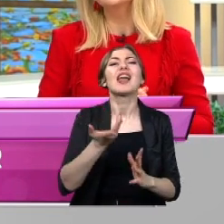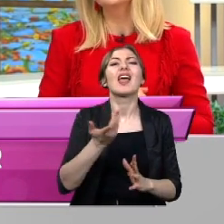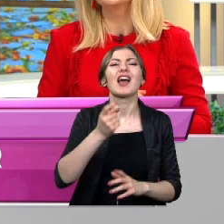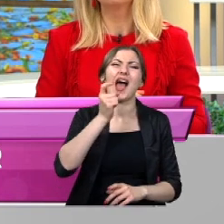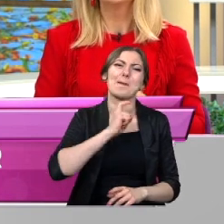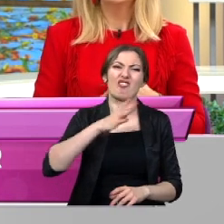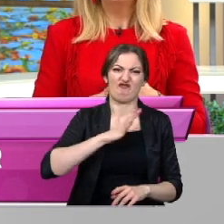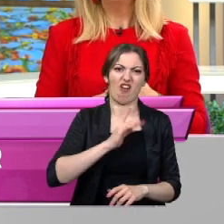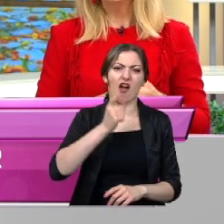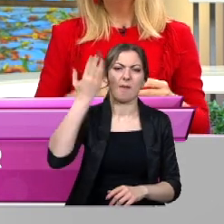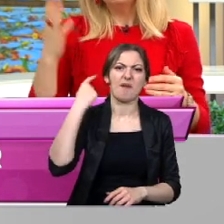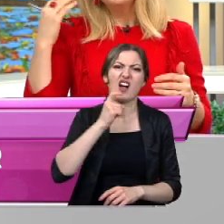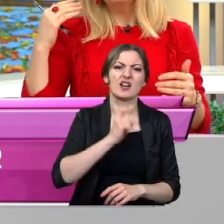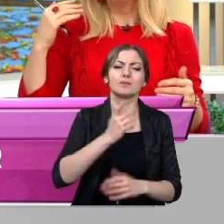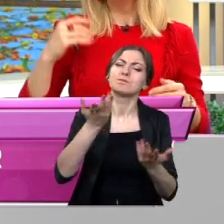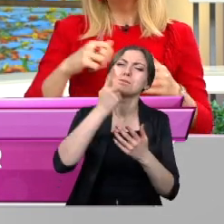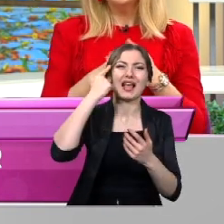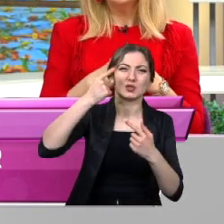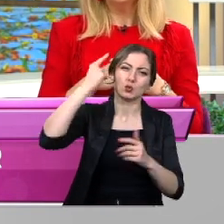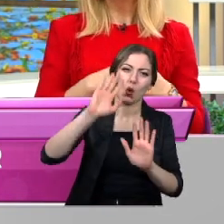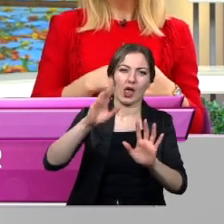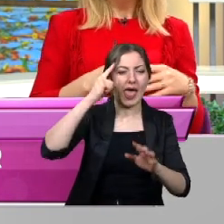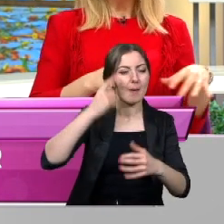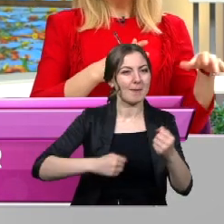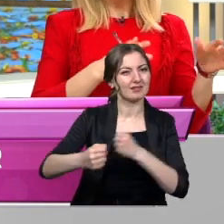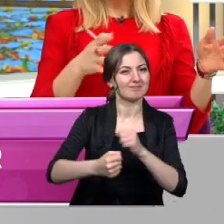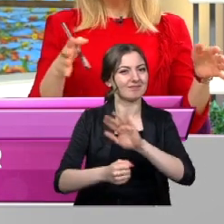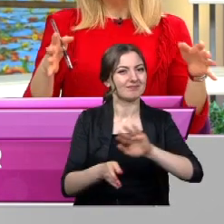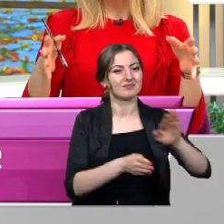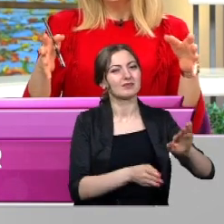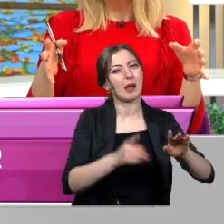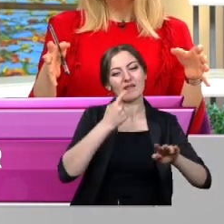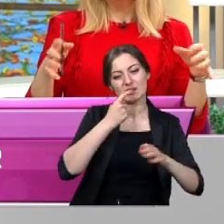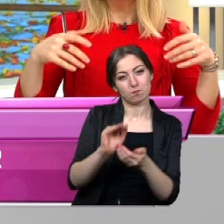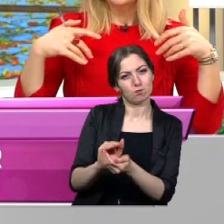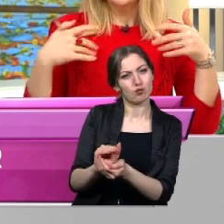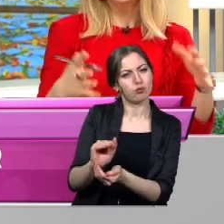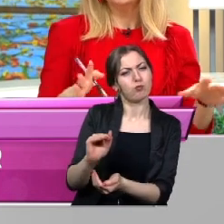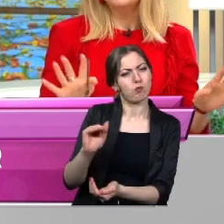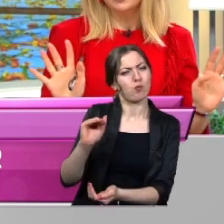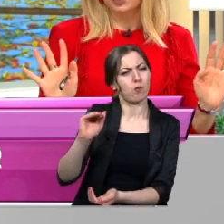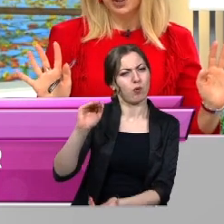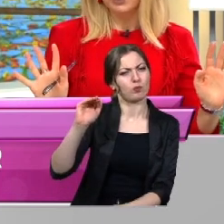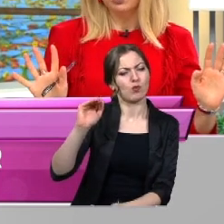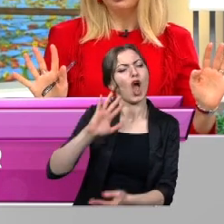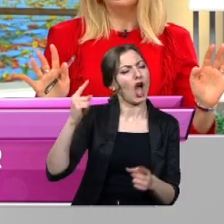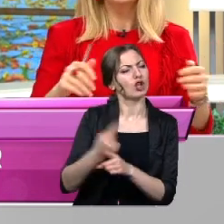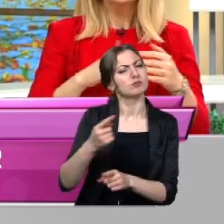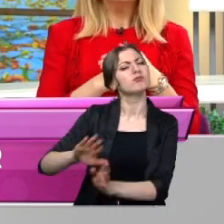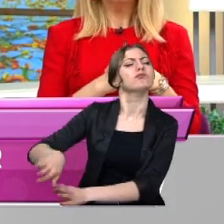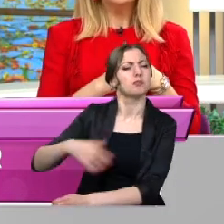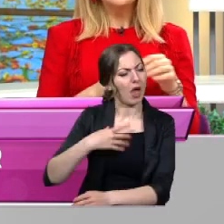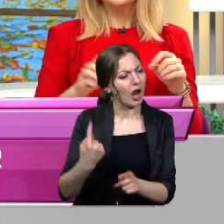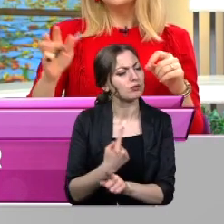tanesinden bahsedeceğim şurada düşünüyoruz ki biz onu belli bir yaşa kadar büyüteceğiz bunu her şeyini biz yapacağız